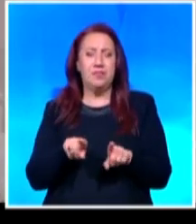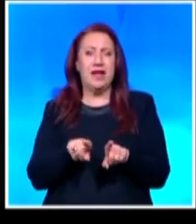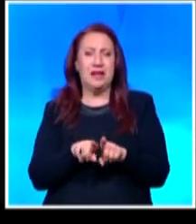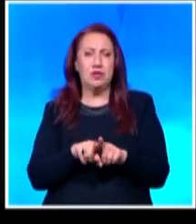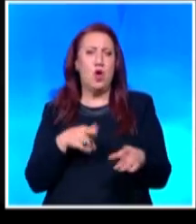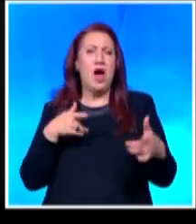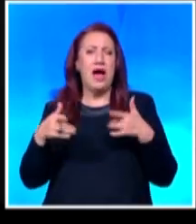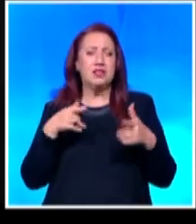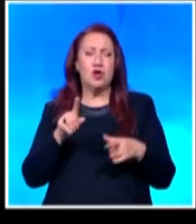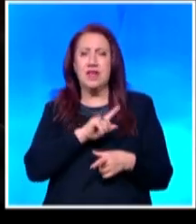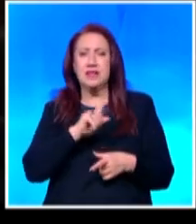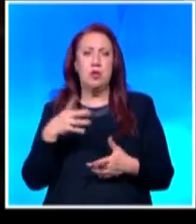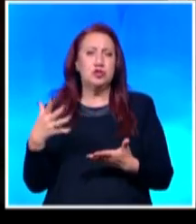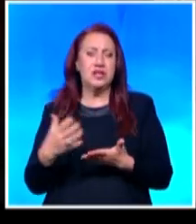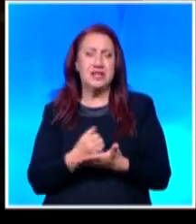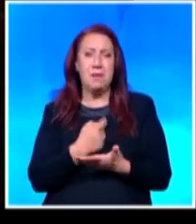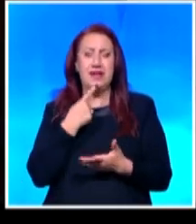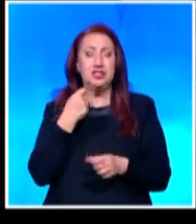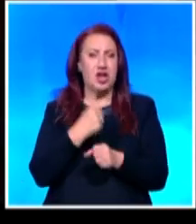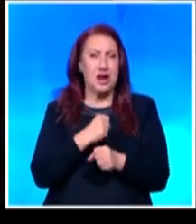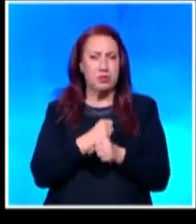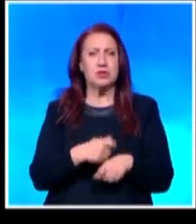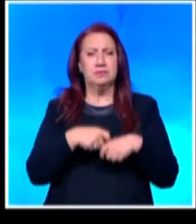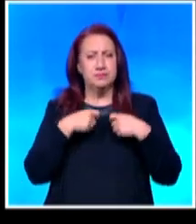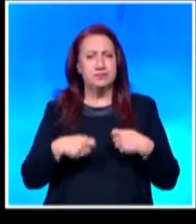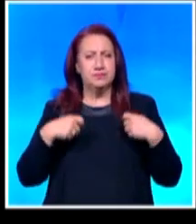работа, която да трае 25 години.